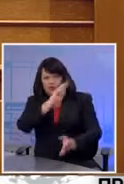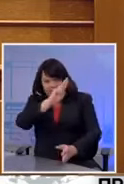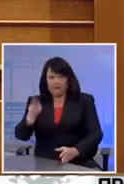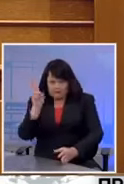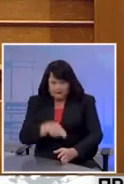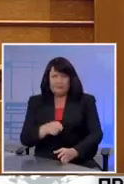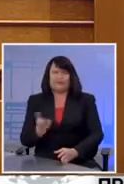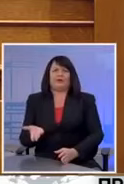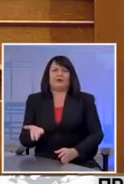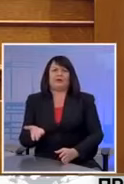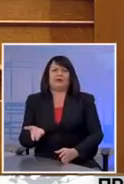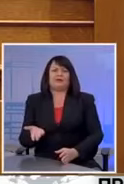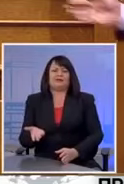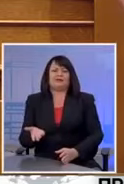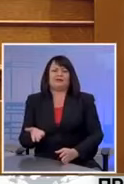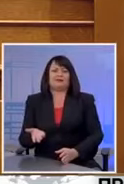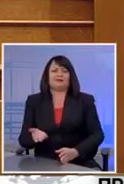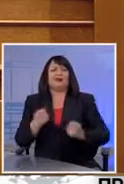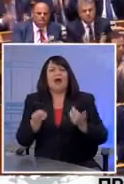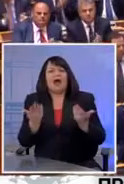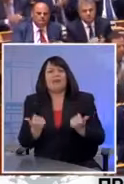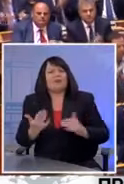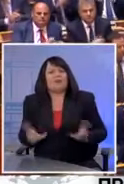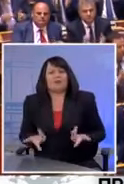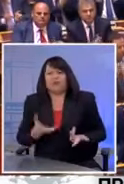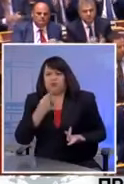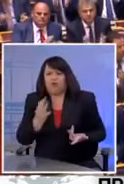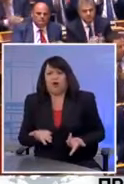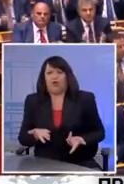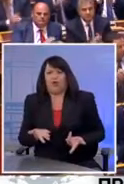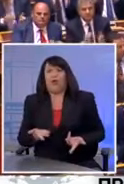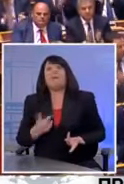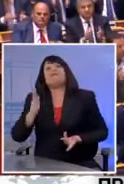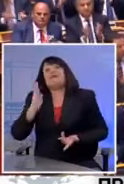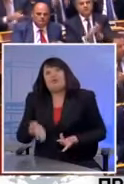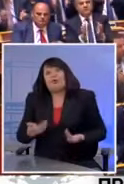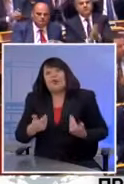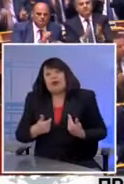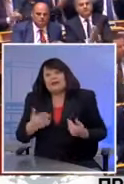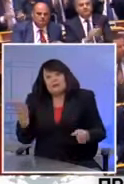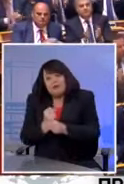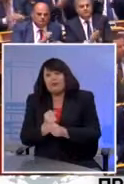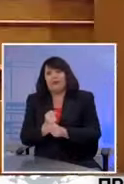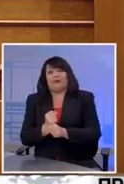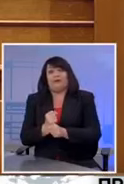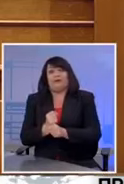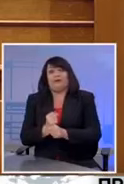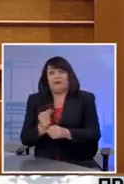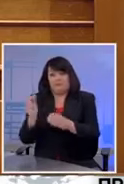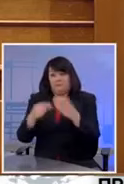καταργήσετε. Γιατί δεν το έχετε κάνει ακόμα? Εμείς αυτό μπορέσαμε, αυτό πετύχαμε. Και αυτό